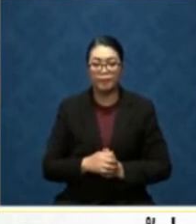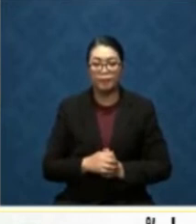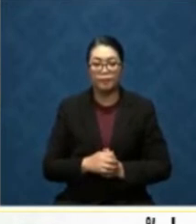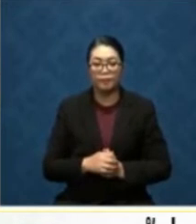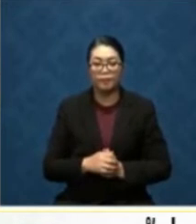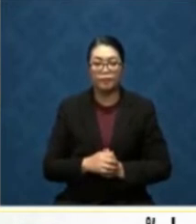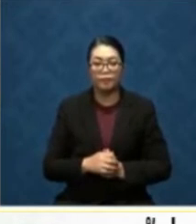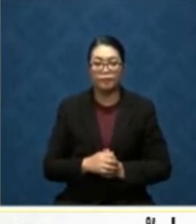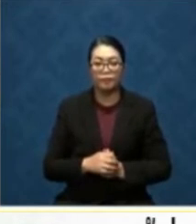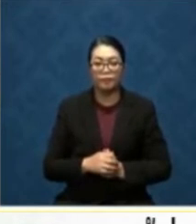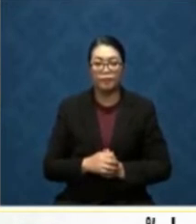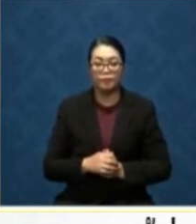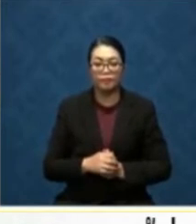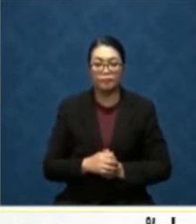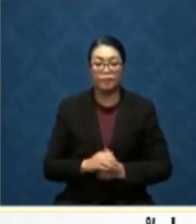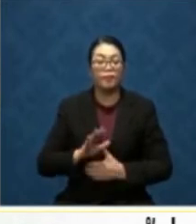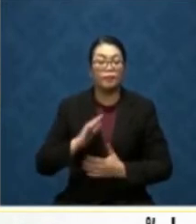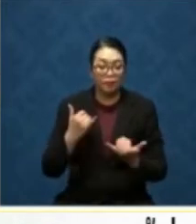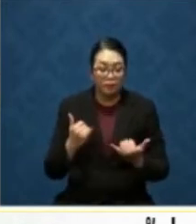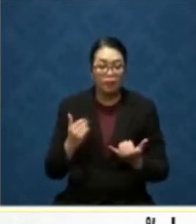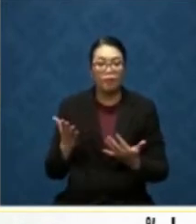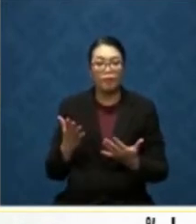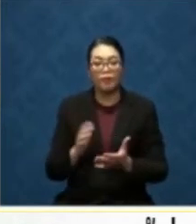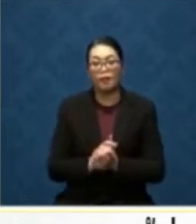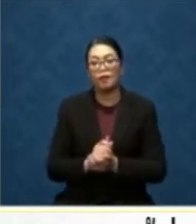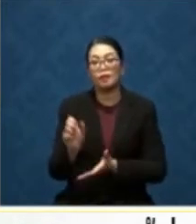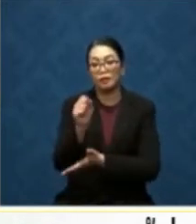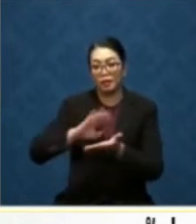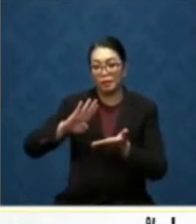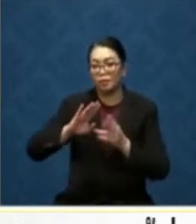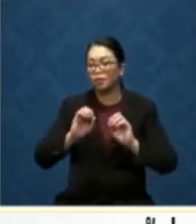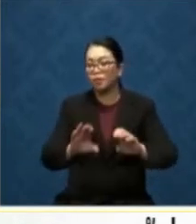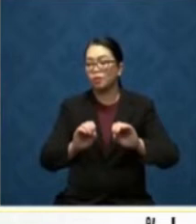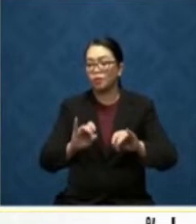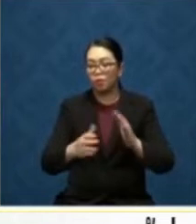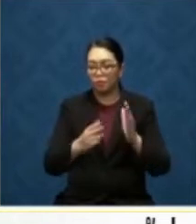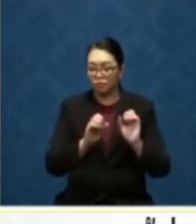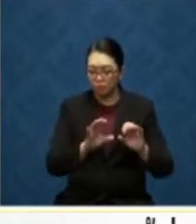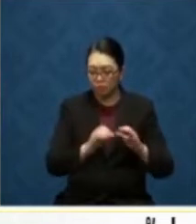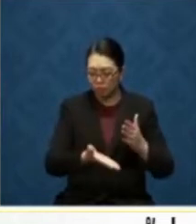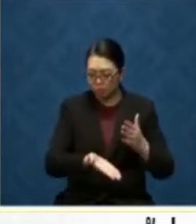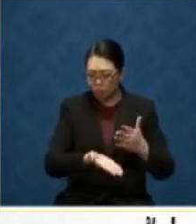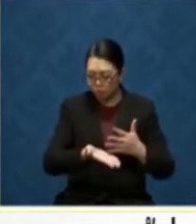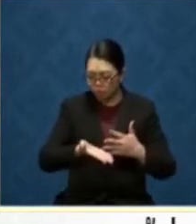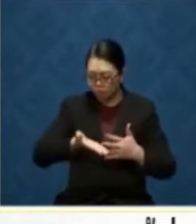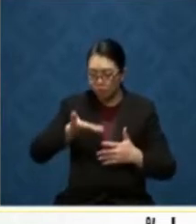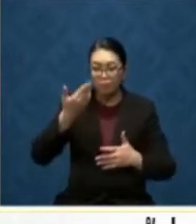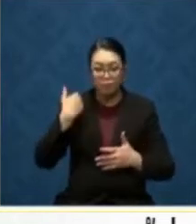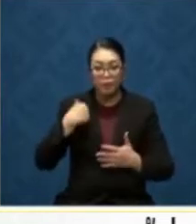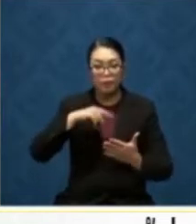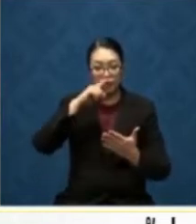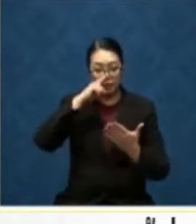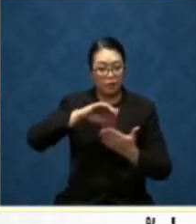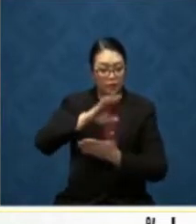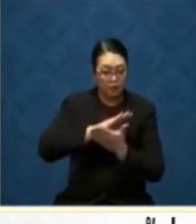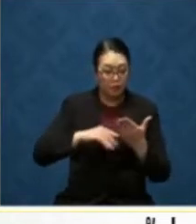ราศกุมารีและวันนี้สาบรบดตศึษานี้กได้มีการเปิดสอนมาตารลดับแล้วทั้